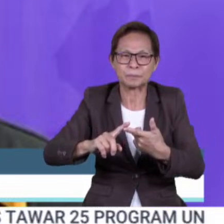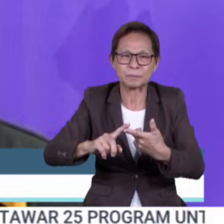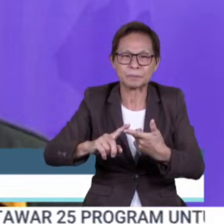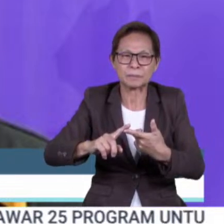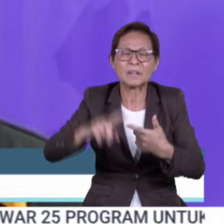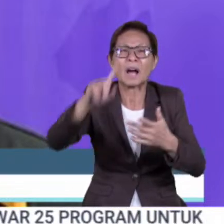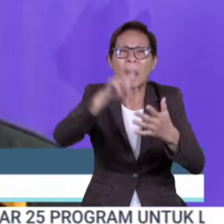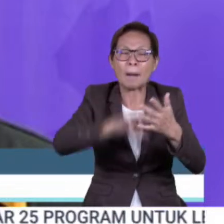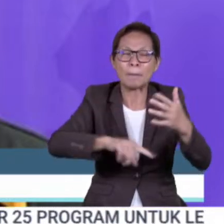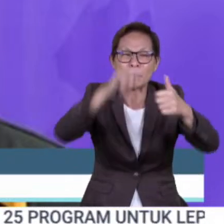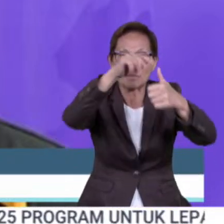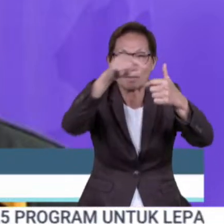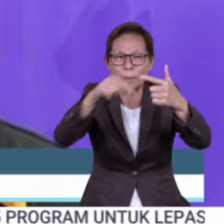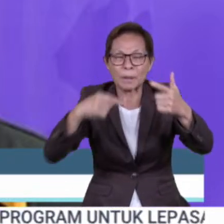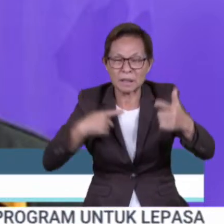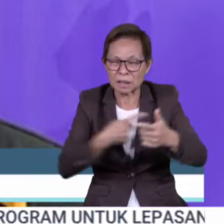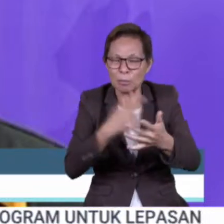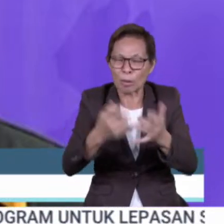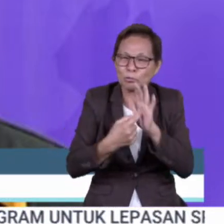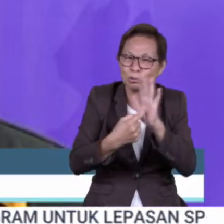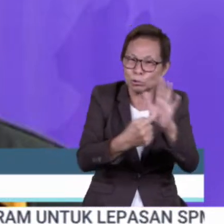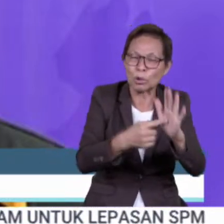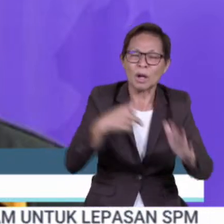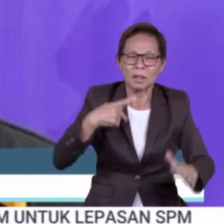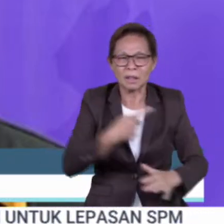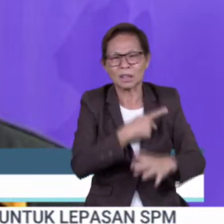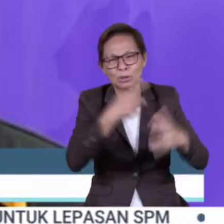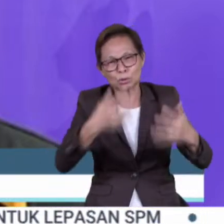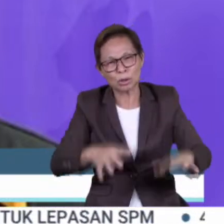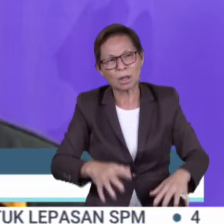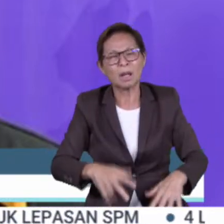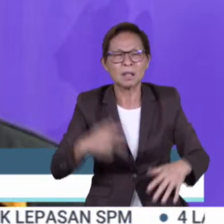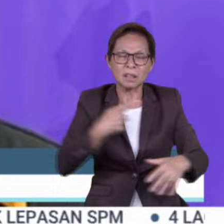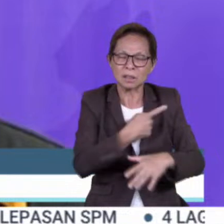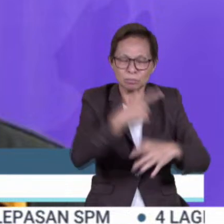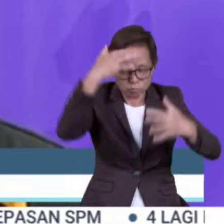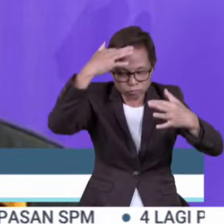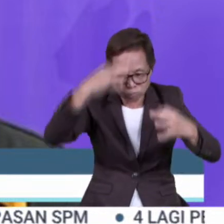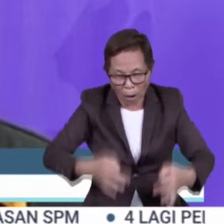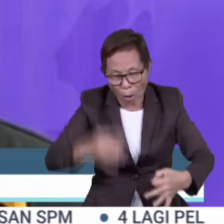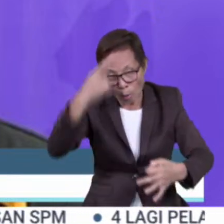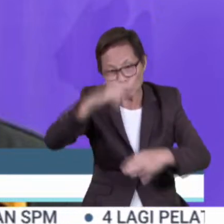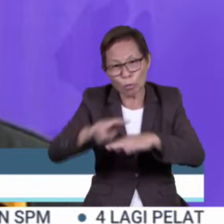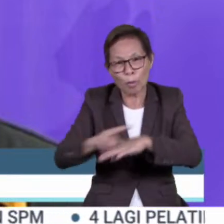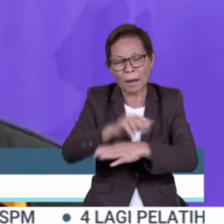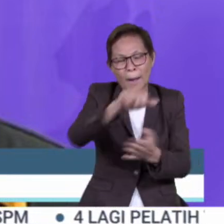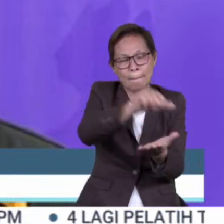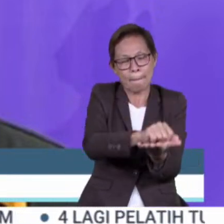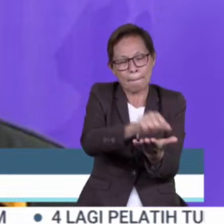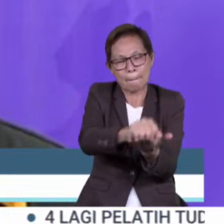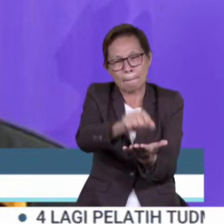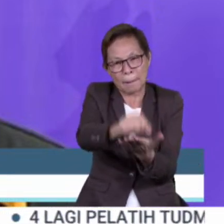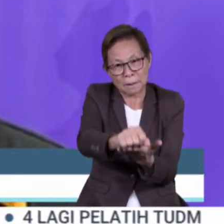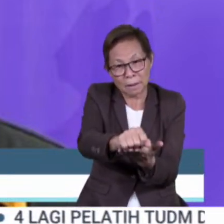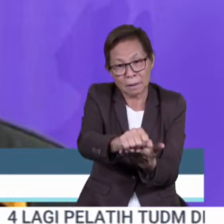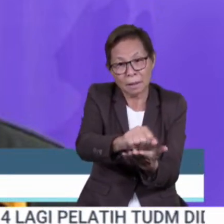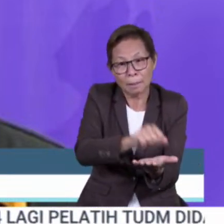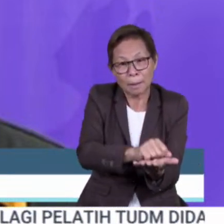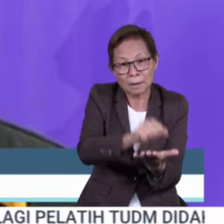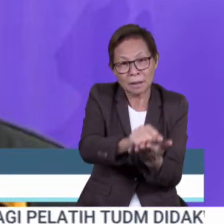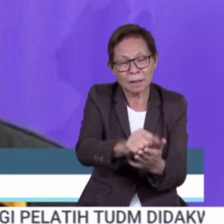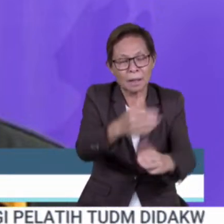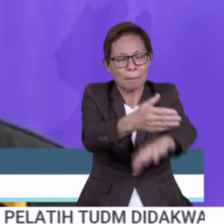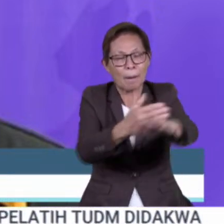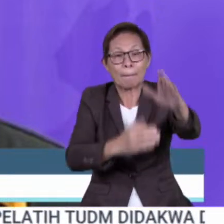apakah ciri-ciri yang kita nak pertunjukkan dari segi kebudayaan. Jadi kita telah membuat keputusan untuk pakai batik batik tangan